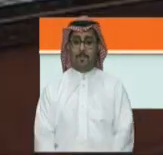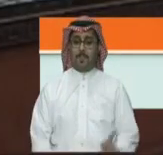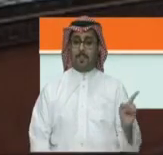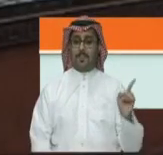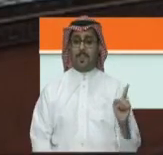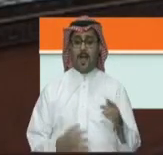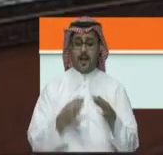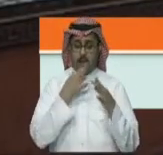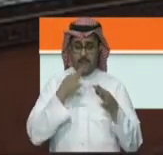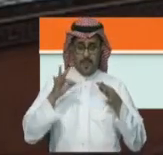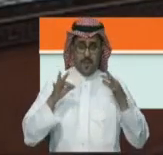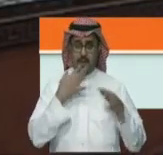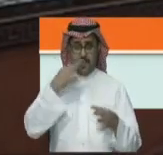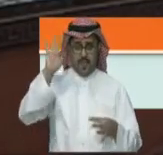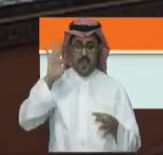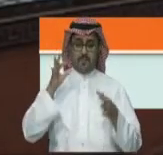بنسوي مجوهراتنا